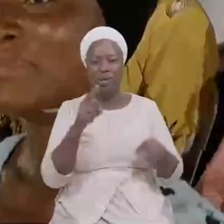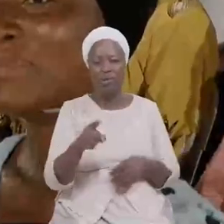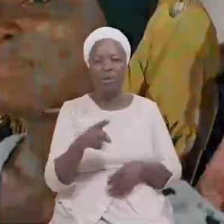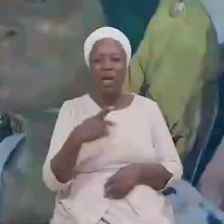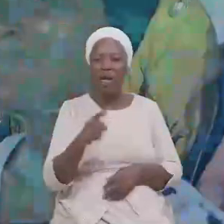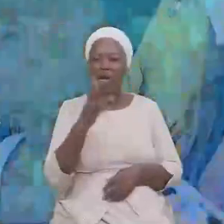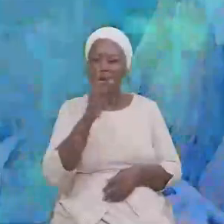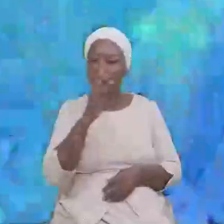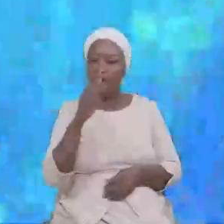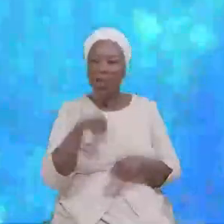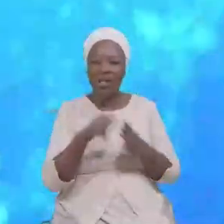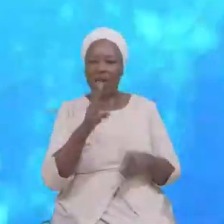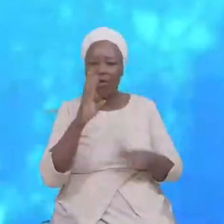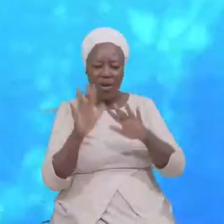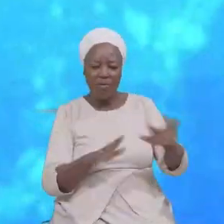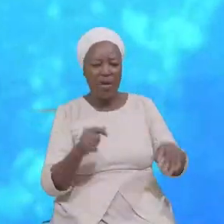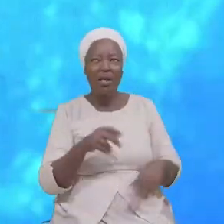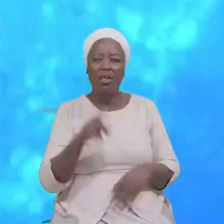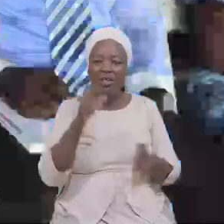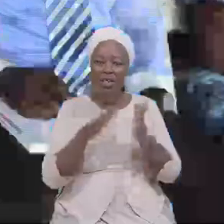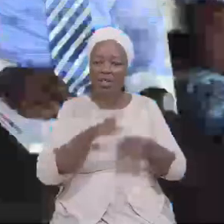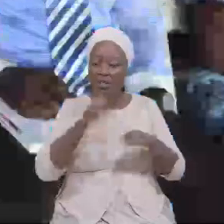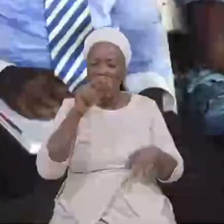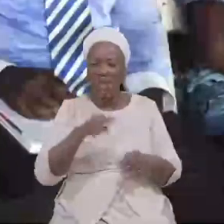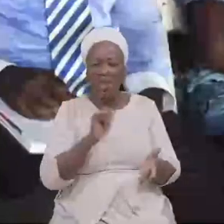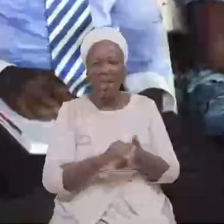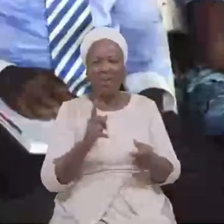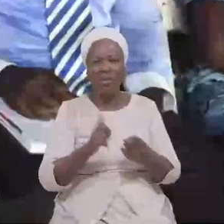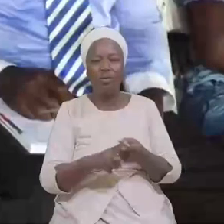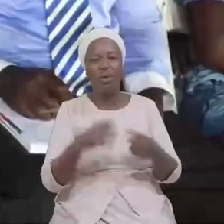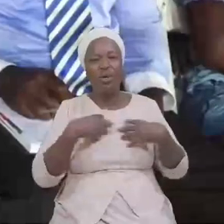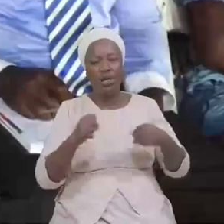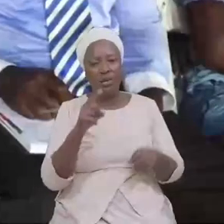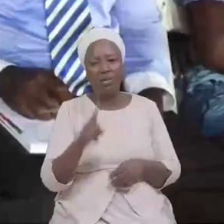L'eau de la rivière, il n'a pas besoin de l'eau de la rivière pour te guérir.